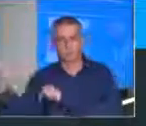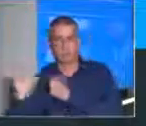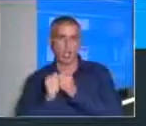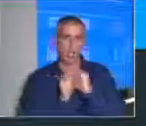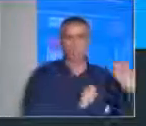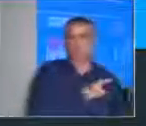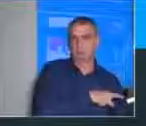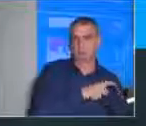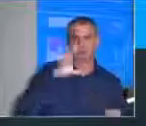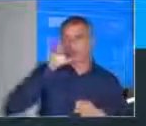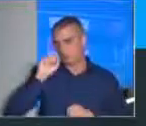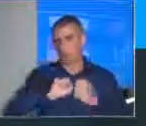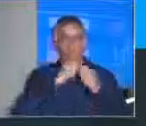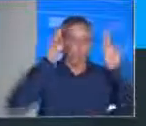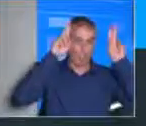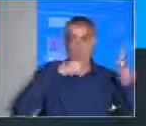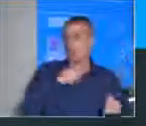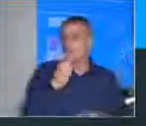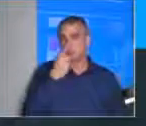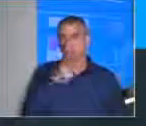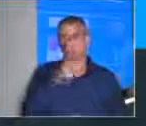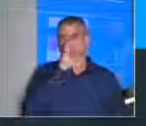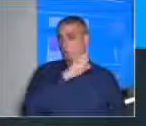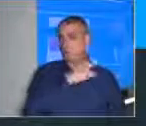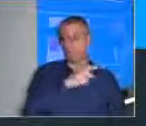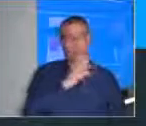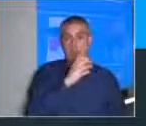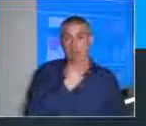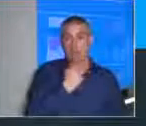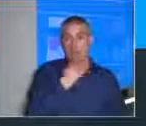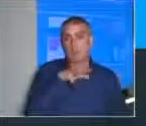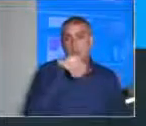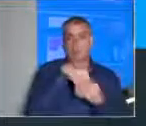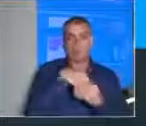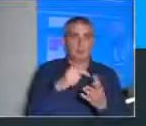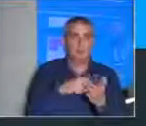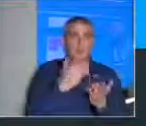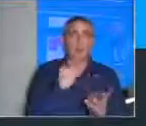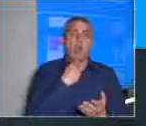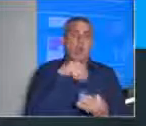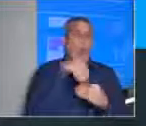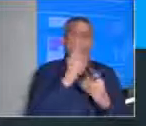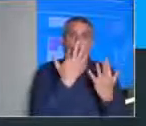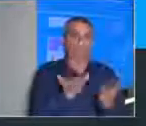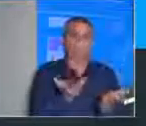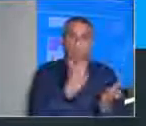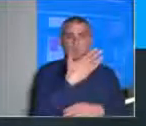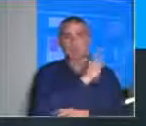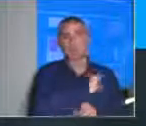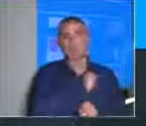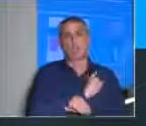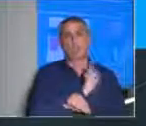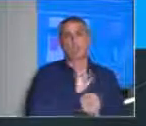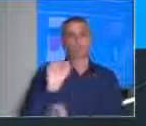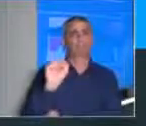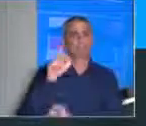תראי, תארי לך את רפובליקאית בקליפורניה. אין לך אפילו טעם להצביע, כי בעצם הקול שלה לא נספר. המדינה הולכת